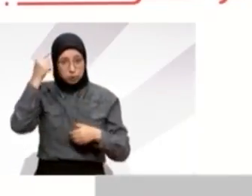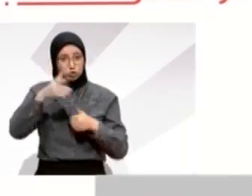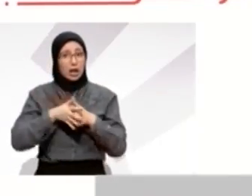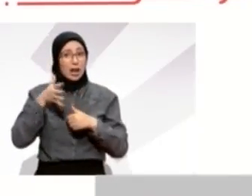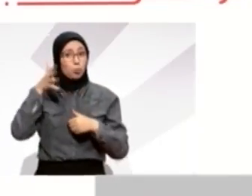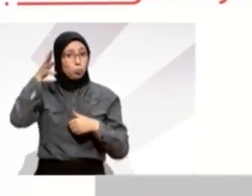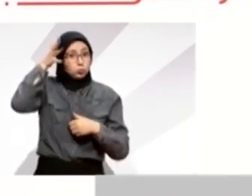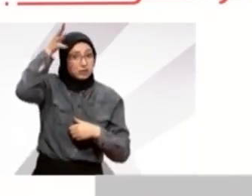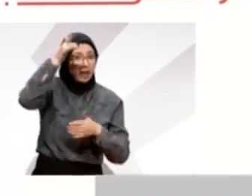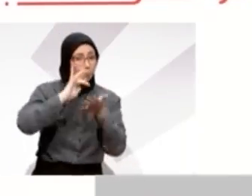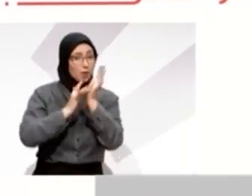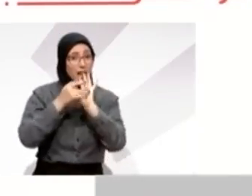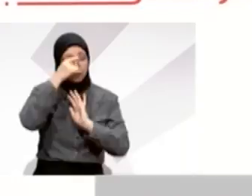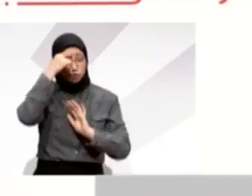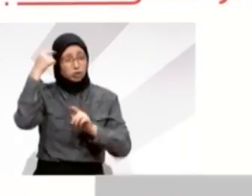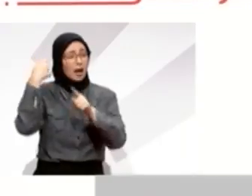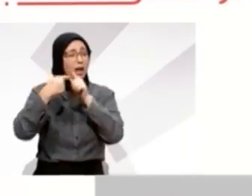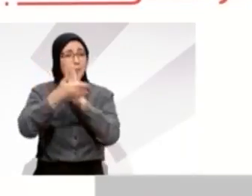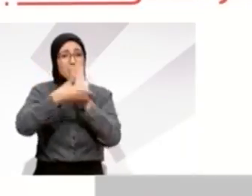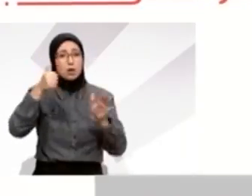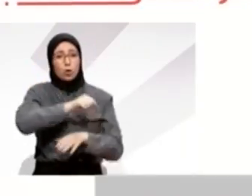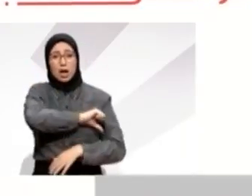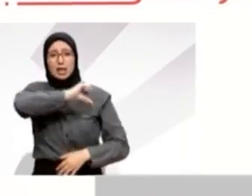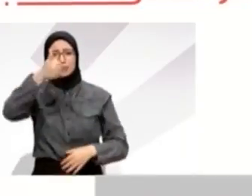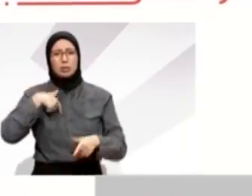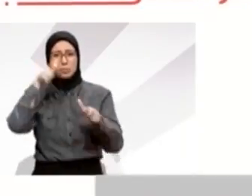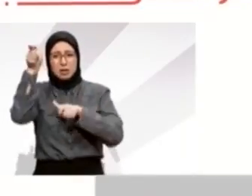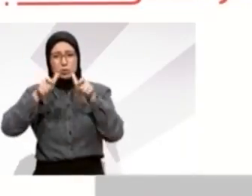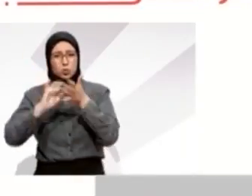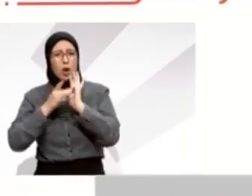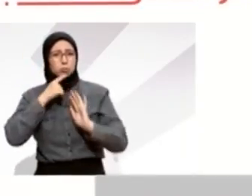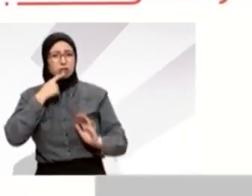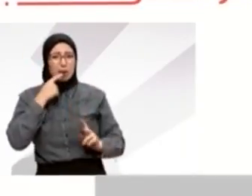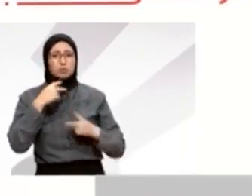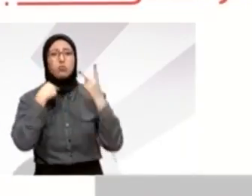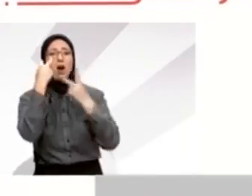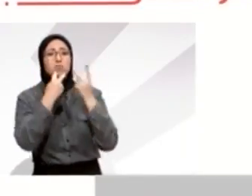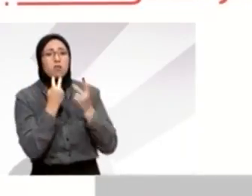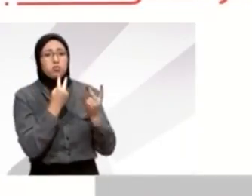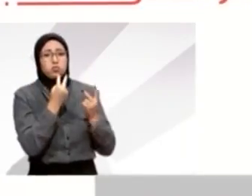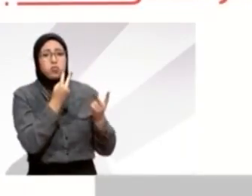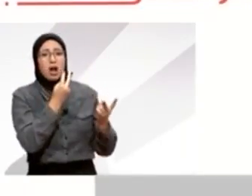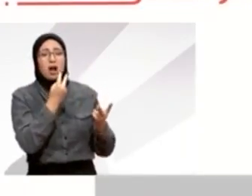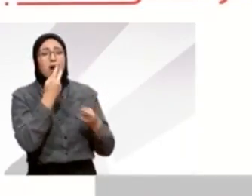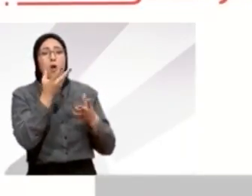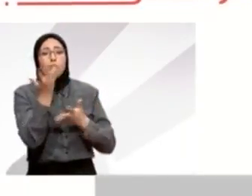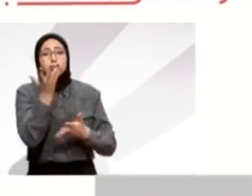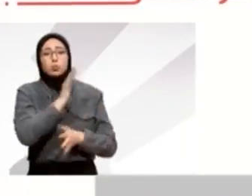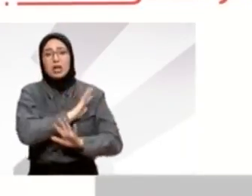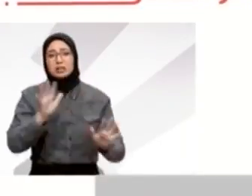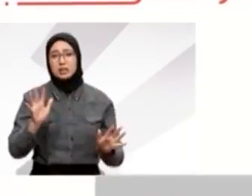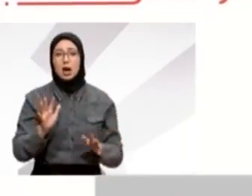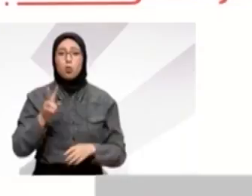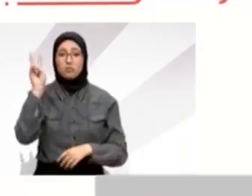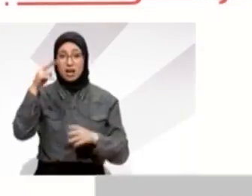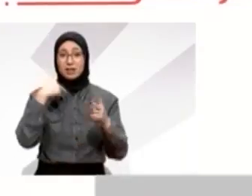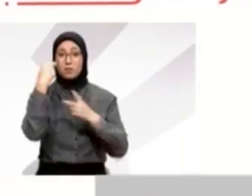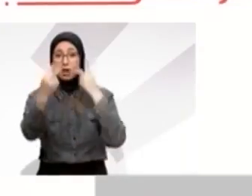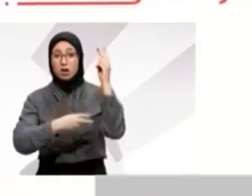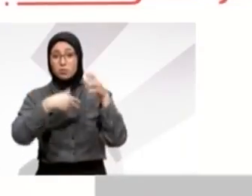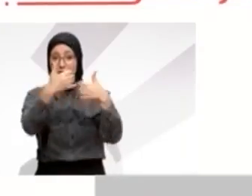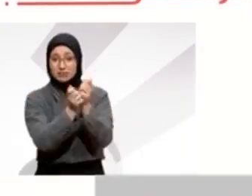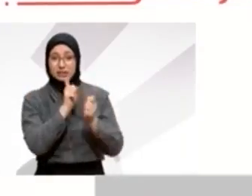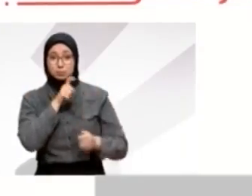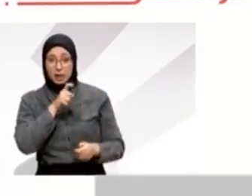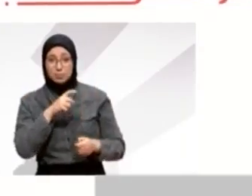والعمل نحو مستقبل افضل لا تكون فيه ولايه قابس مجرد خزان انتخابي صوت والحزب الامل